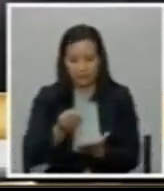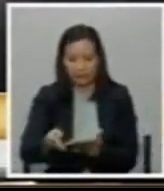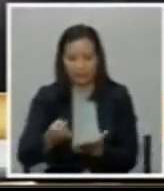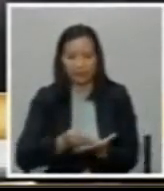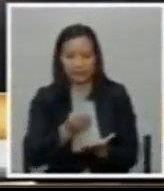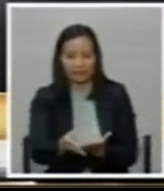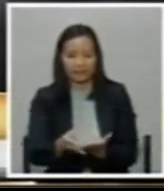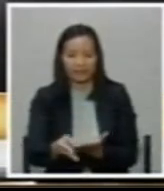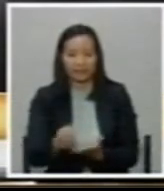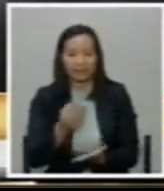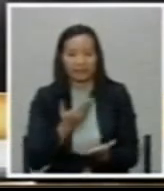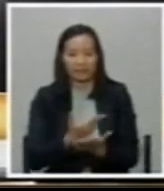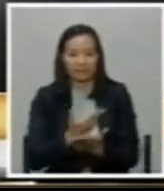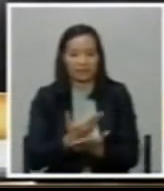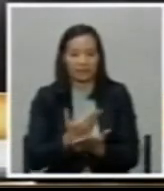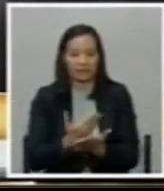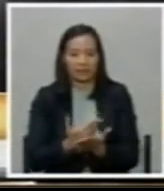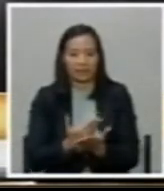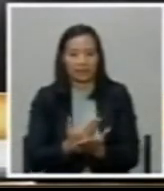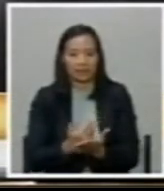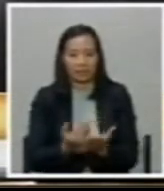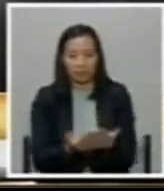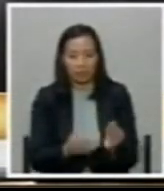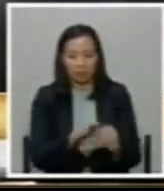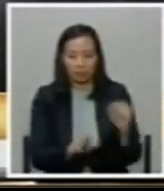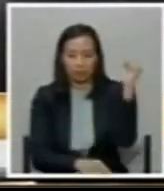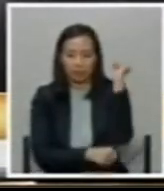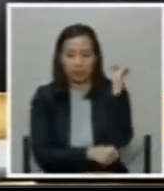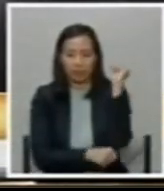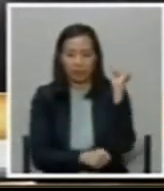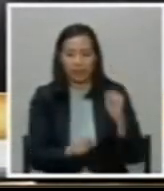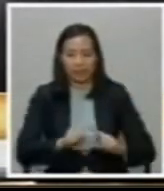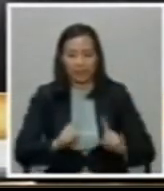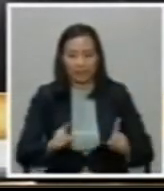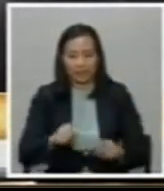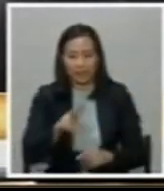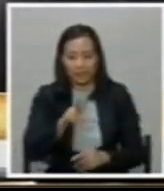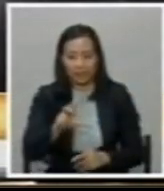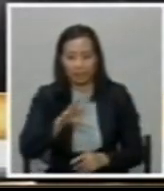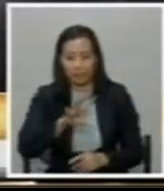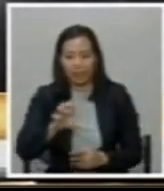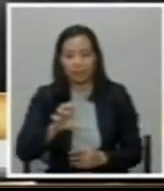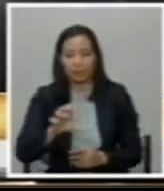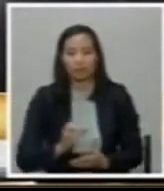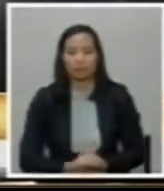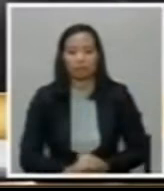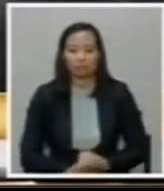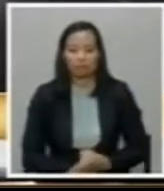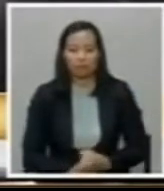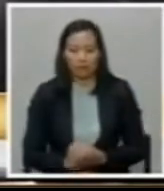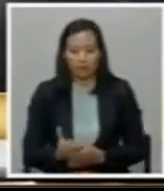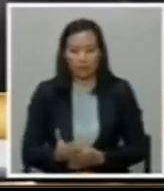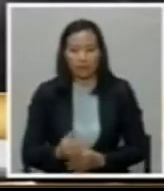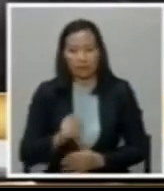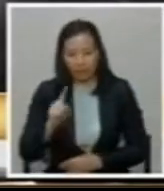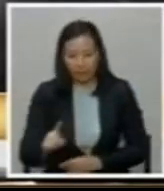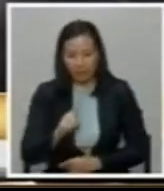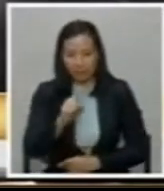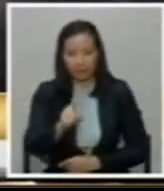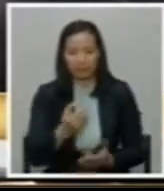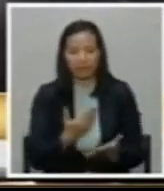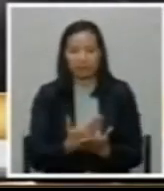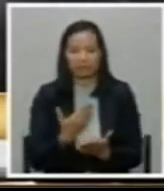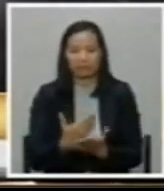การให้เป็นที่เรียกว่าเบี้ยคนจนอยู่แล้วจะเป็น300 500อะไรก็แล้วแต่ท่านก็แถมอีกสักนิดนึง50บ